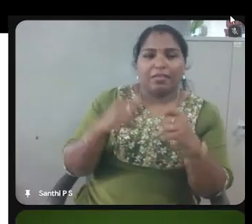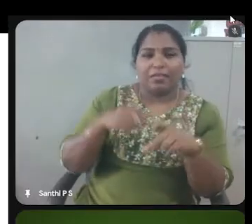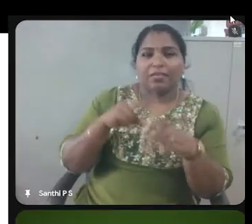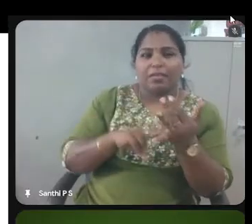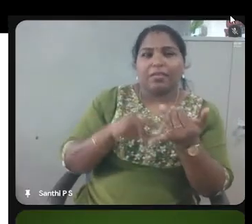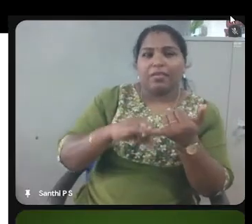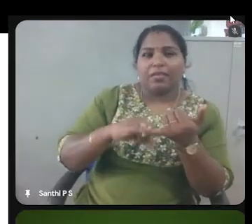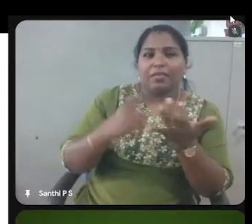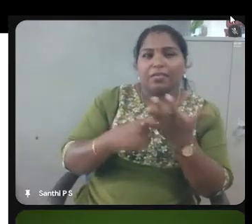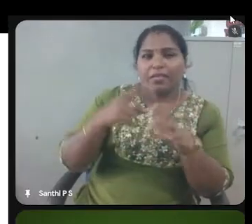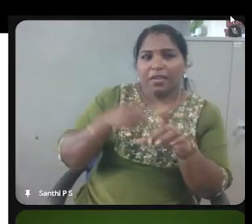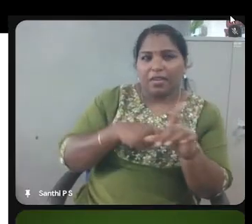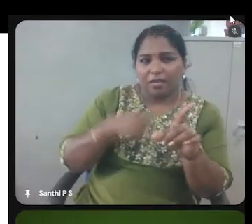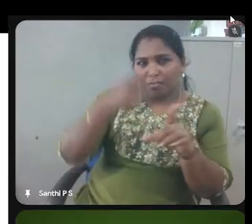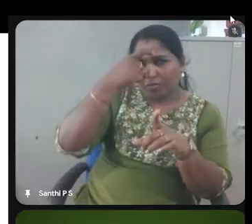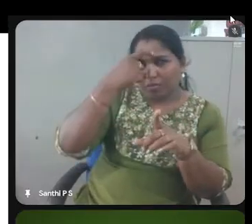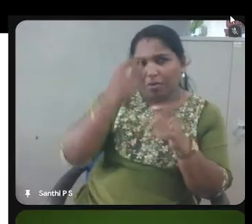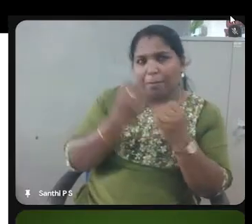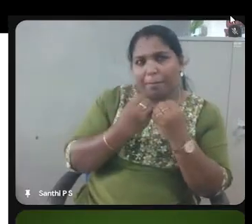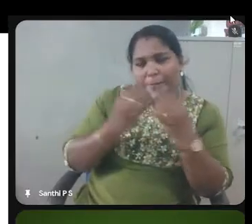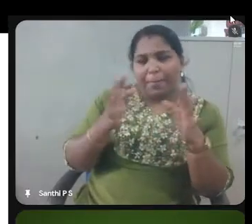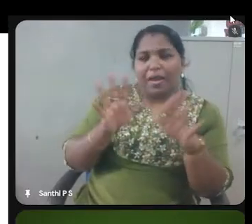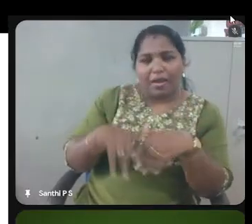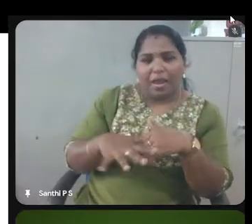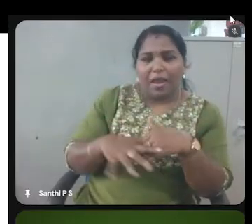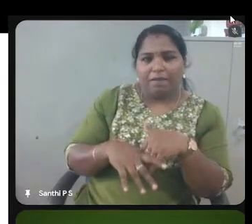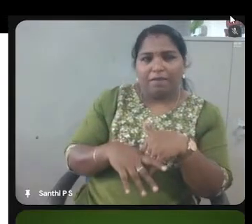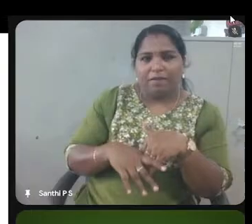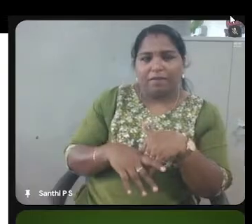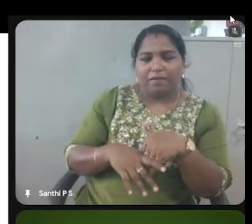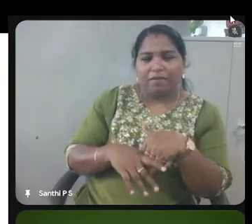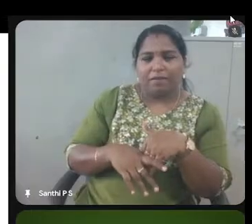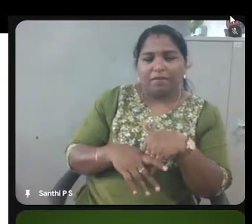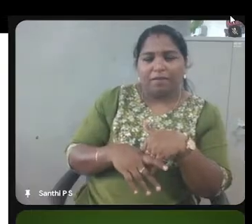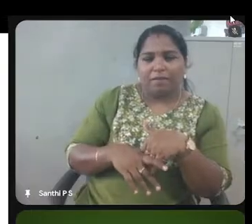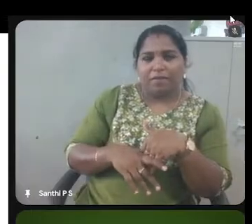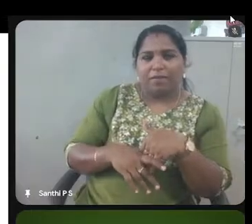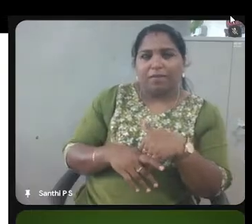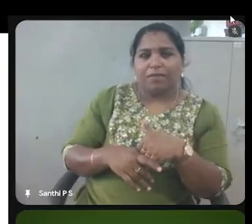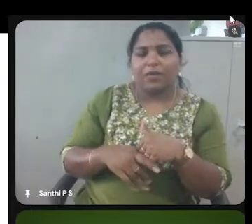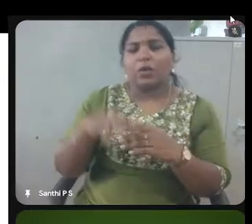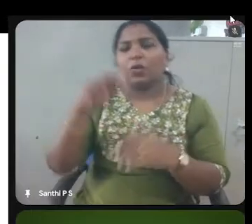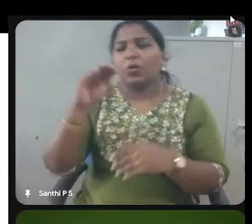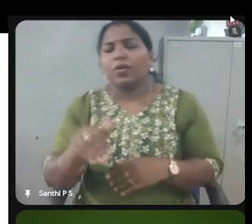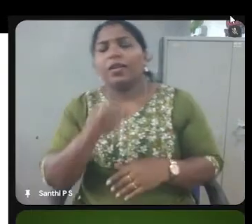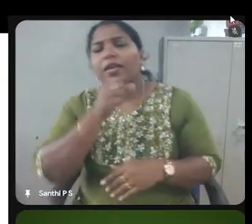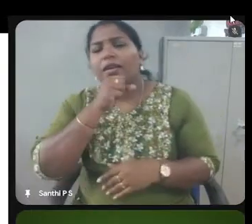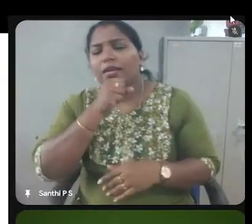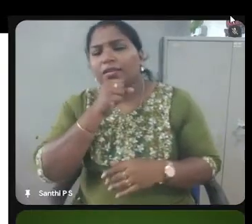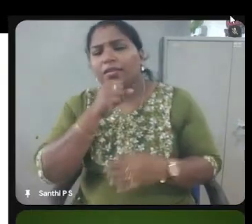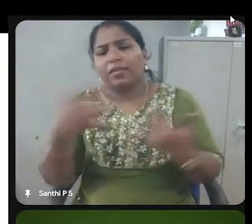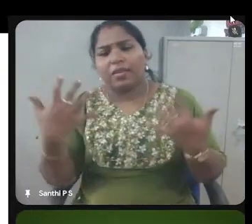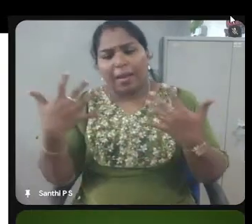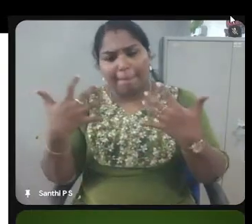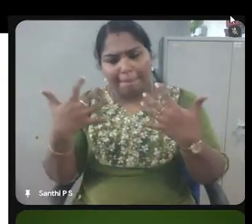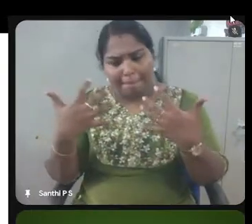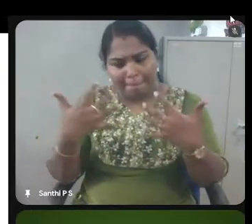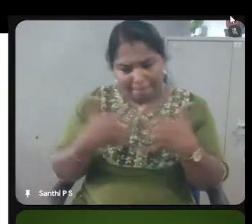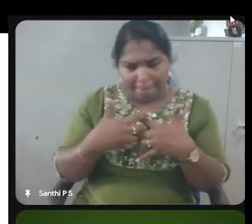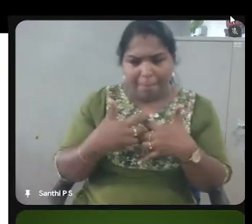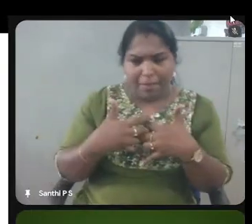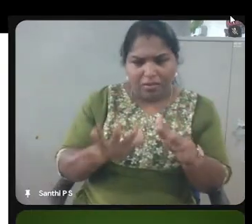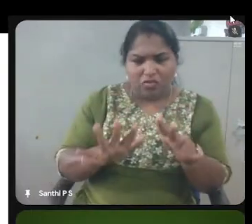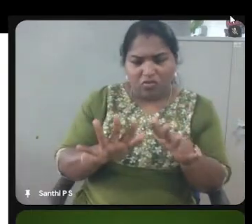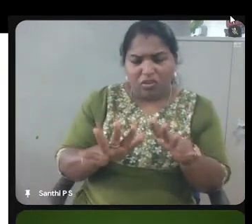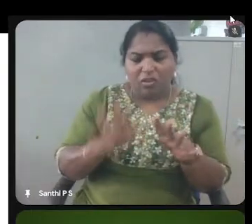ആക്ടിവിറ്റീസും പസിൽസും അങ്ങനെയൊക്കെ കൊടുക്കാം. അതേപോലെ തന്നെ കുട്ടിയുടെ ഏജ് അനുസരിച്ചാണ് നമ്മൾ മാക്സിമം